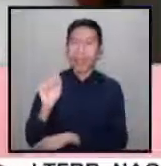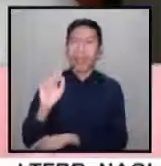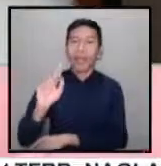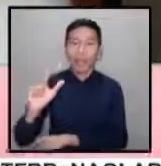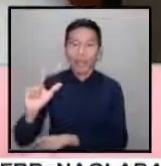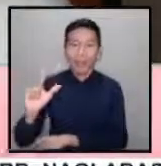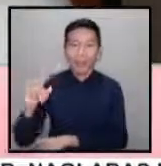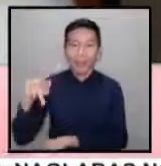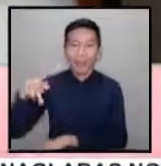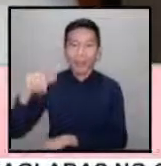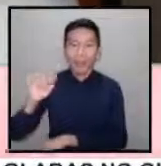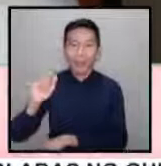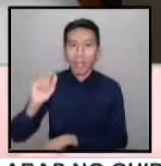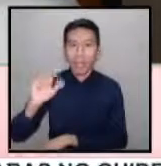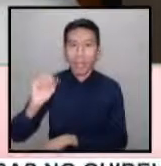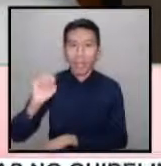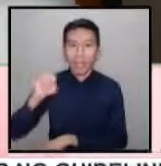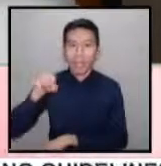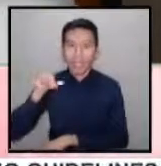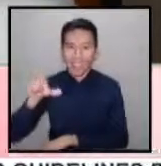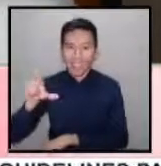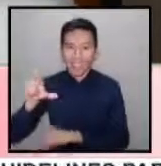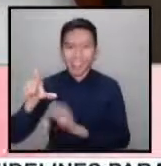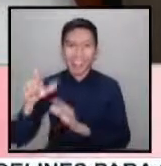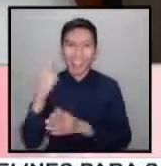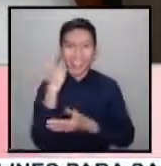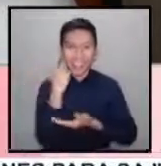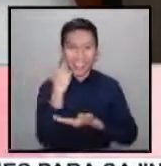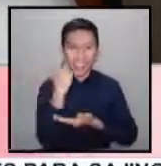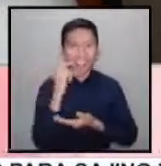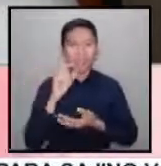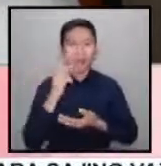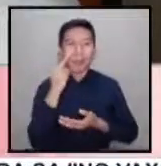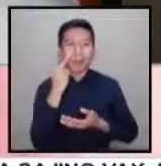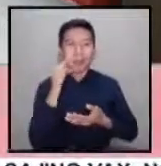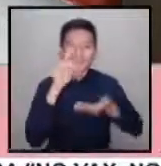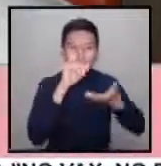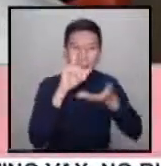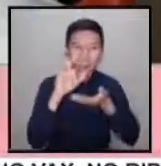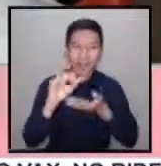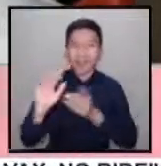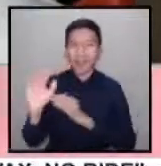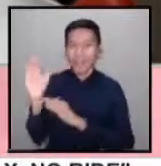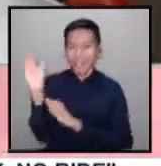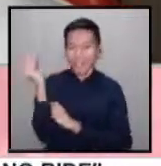mga kuhang larawan niya. Magandang umaga sa'yo, Carl. Welcome sa Rise and Shine Pilipinas, si Diane Guerrero.